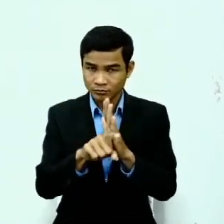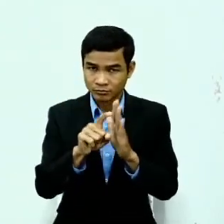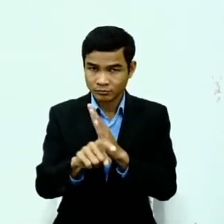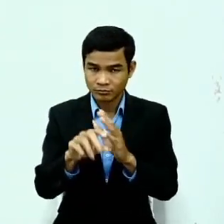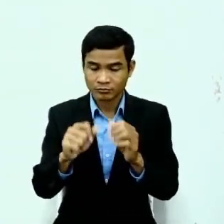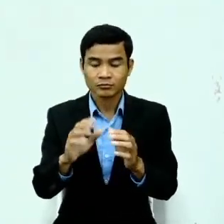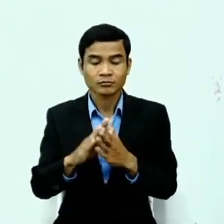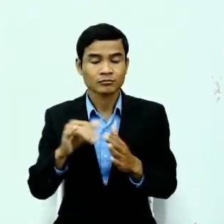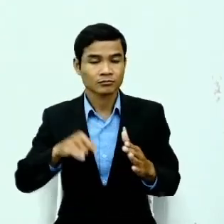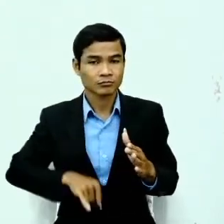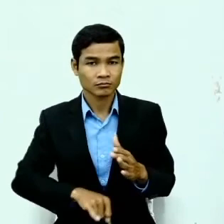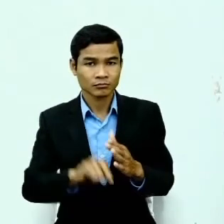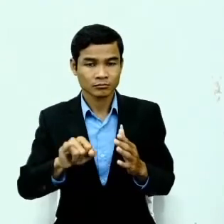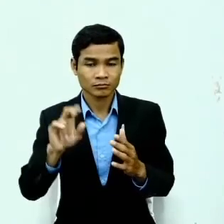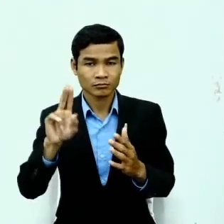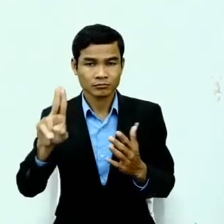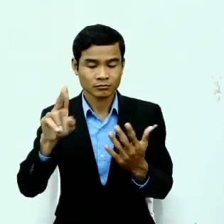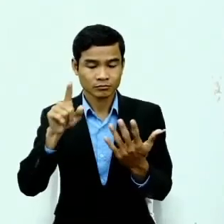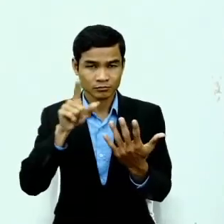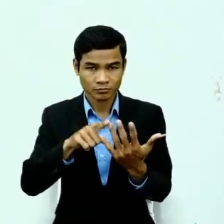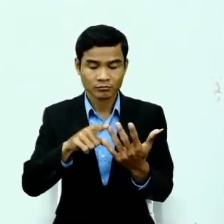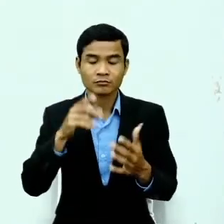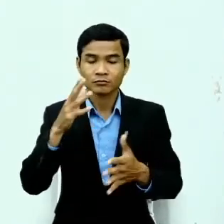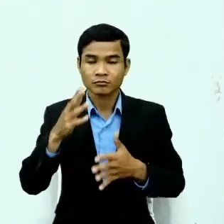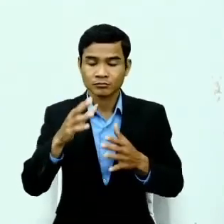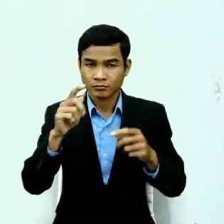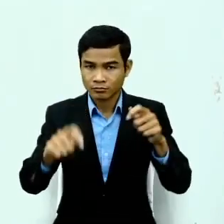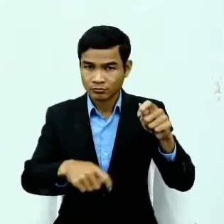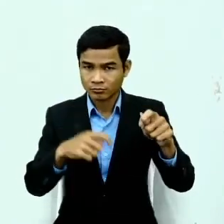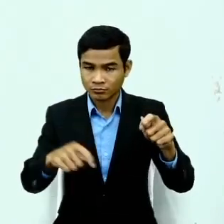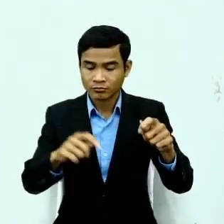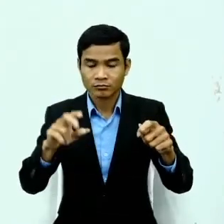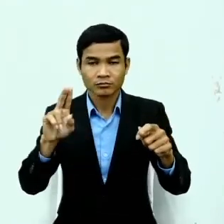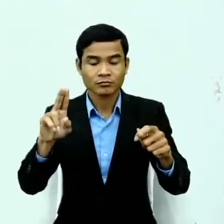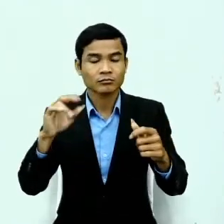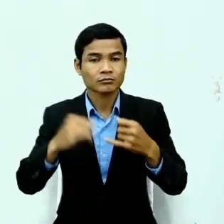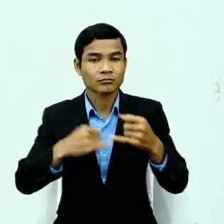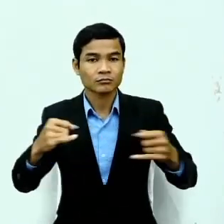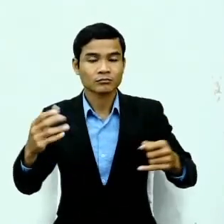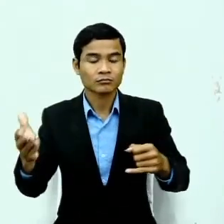chạy ai cảm bó con tu tiên sẽ rừng dừng mới sẽ rừng dừng này dễ bìa vậy